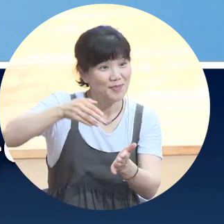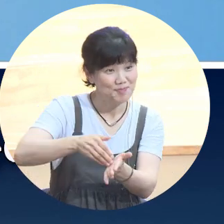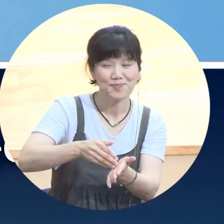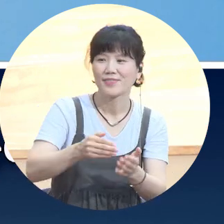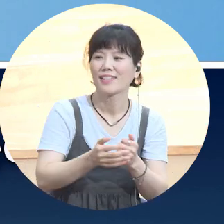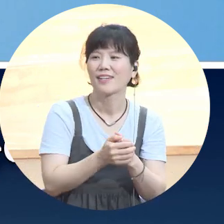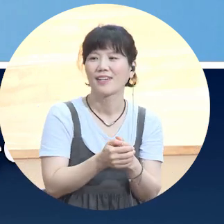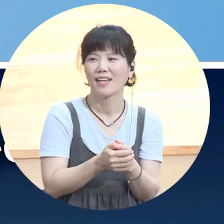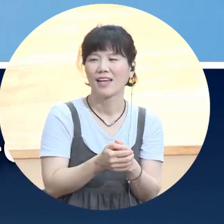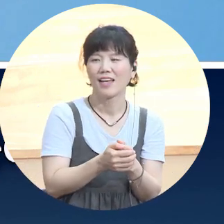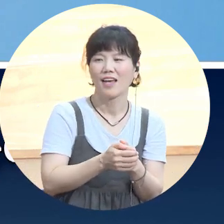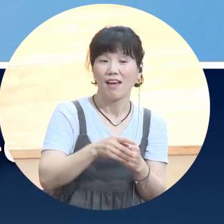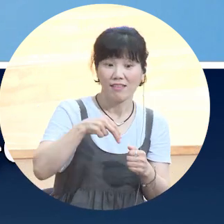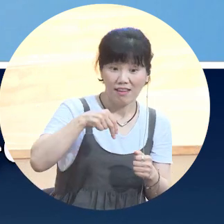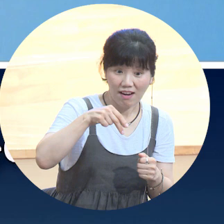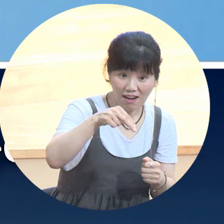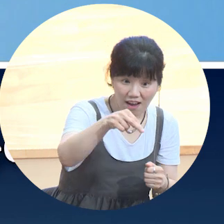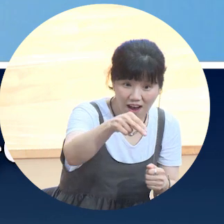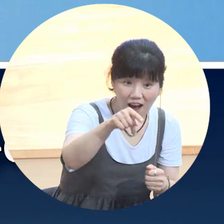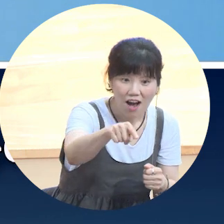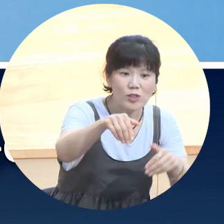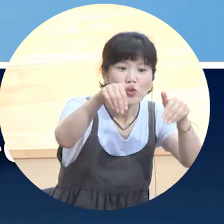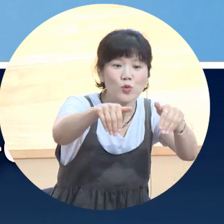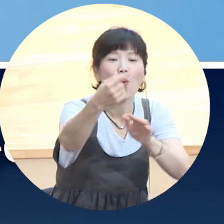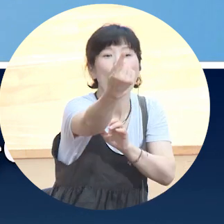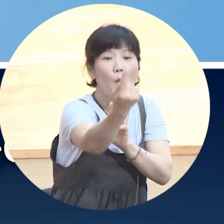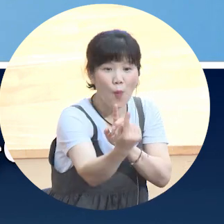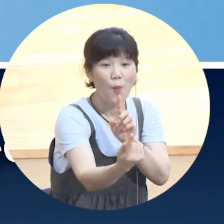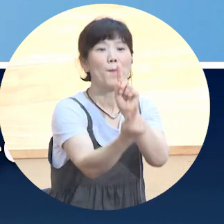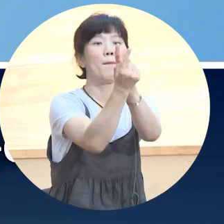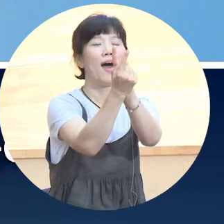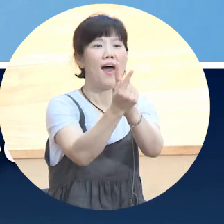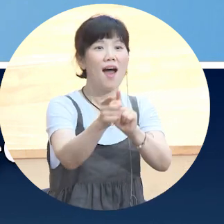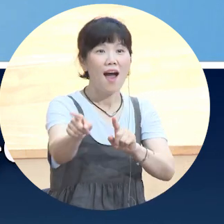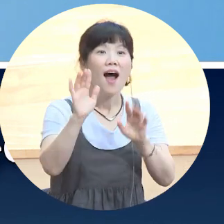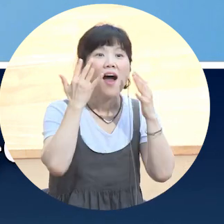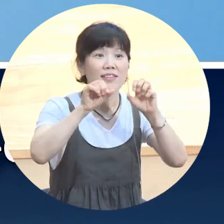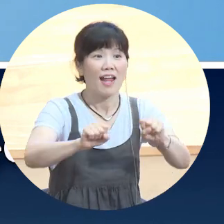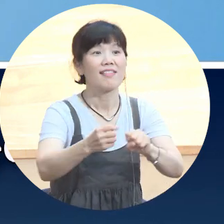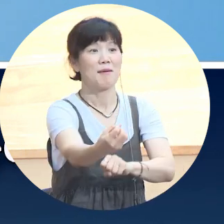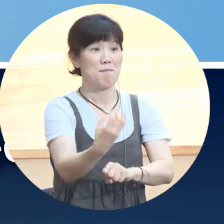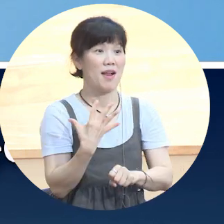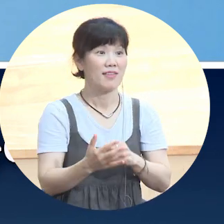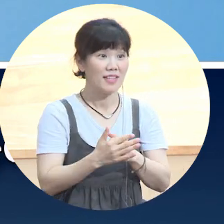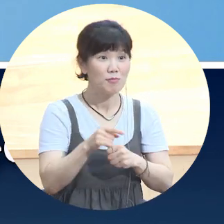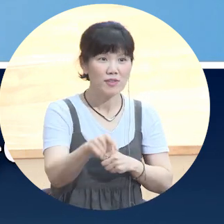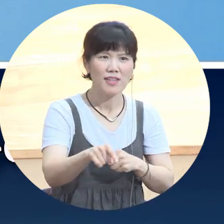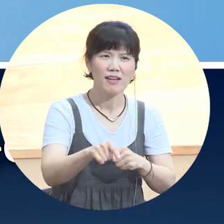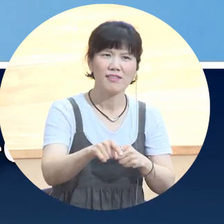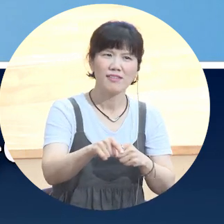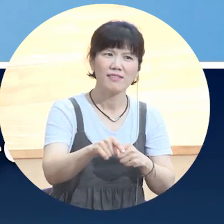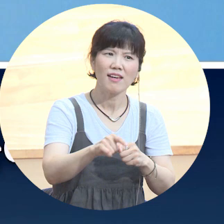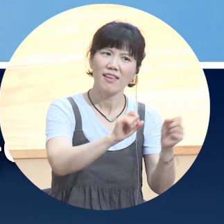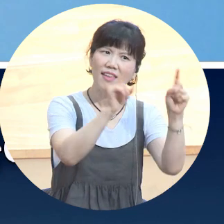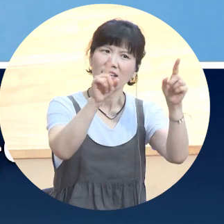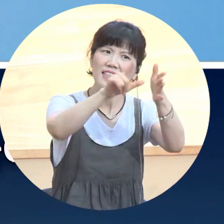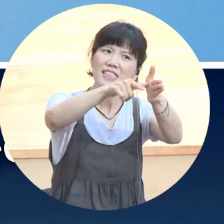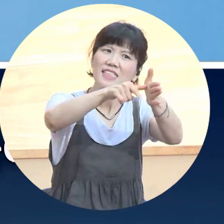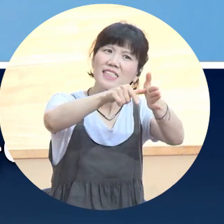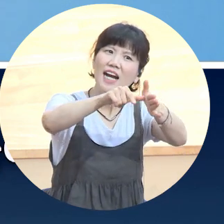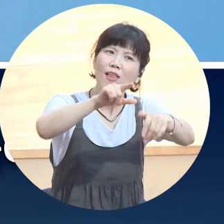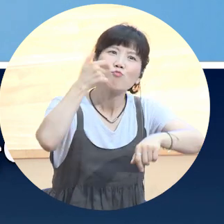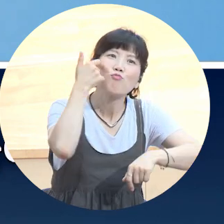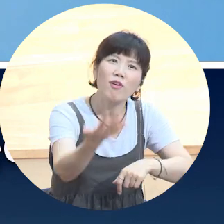길에서 그 종들이 오다가 만나서 아이가 살아있다 하거늘 그 낳기 시작한 때를 물은 즉 어제 7시에